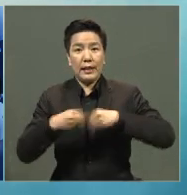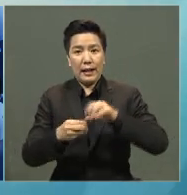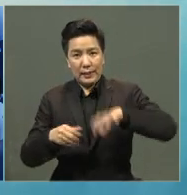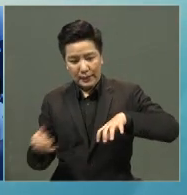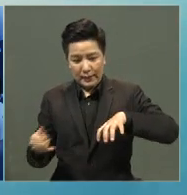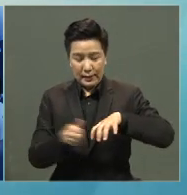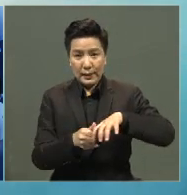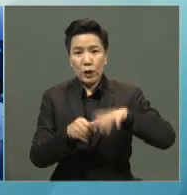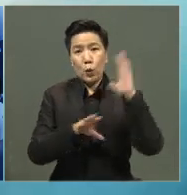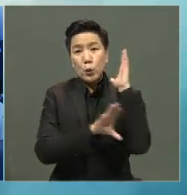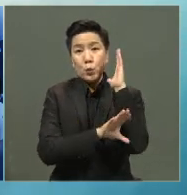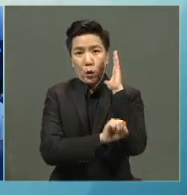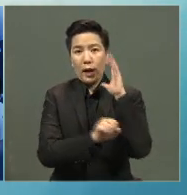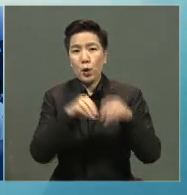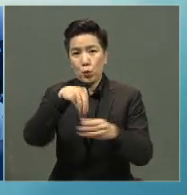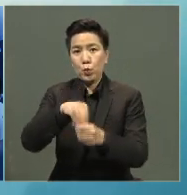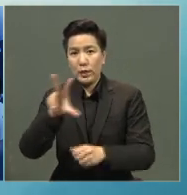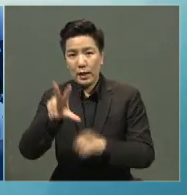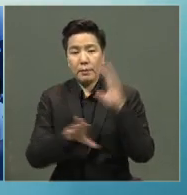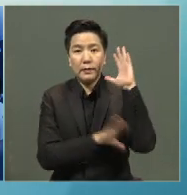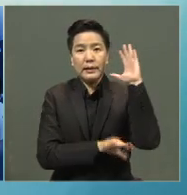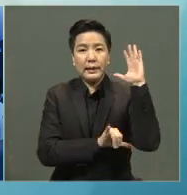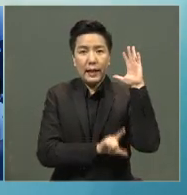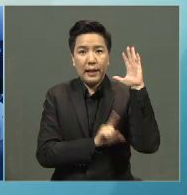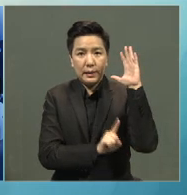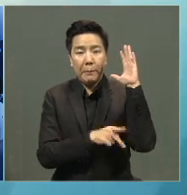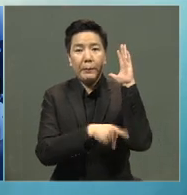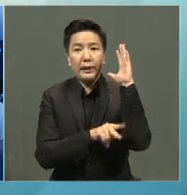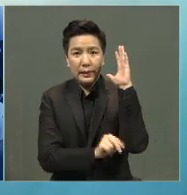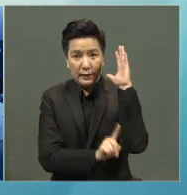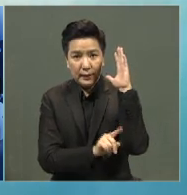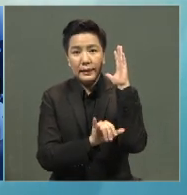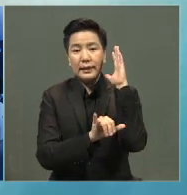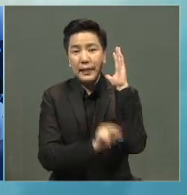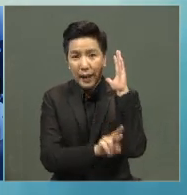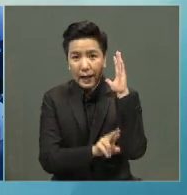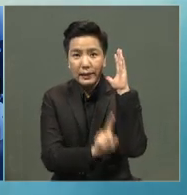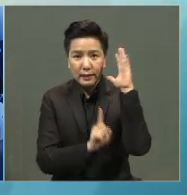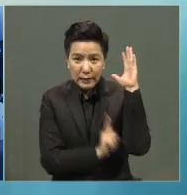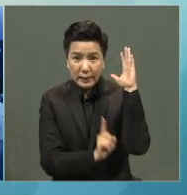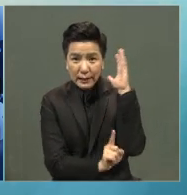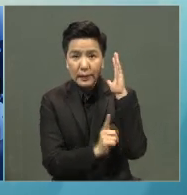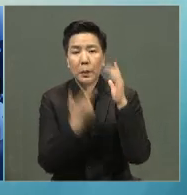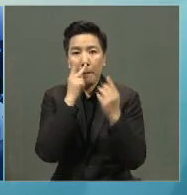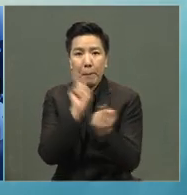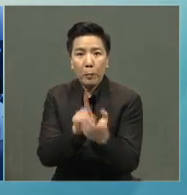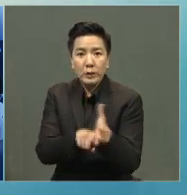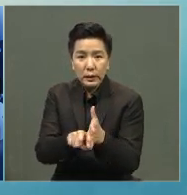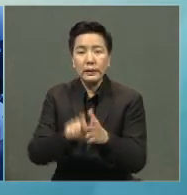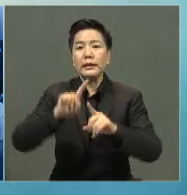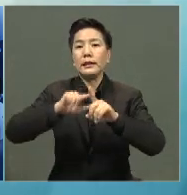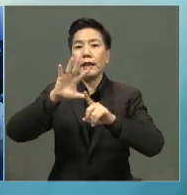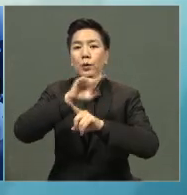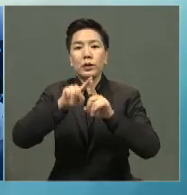พฤษภาคมและพัคเซทันทีที่จังหวัดสงขลาใน 3คนนะครับยะลา 1ปัตตานี 1นราธิวาส 1ตรวจพบเชื้อวันที่ 25